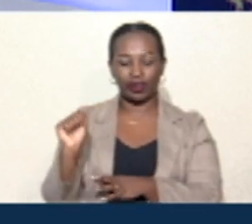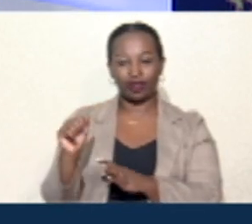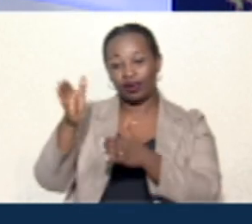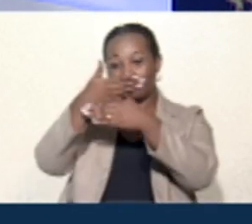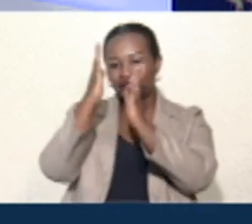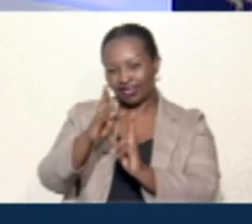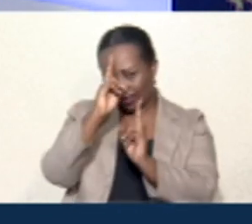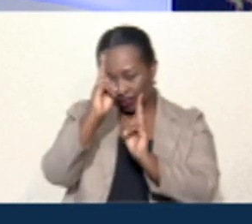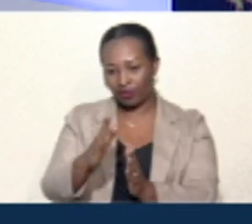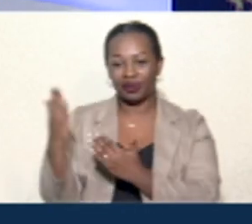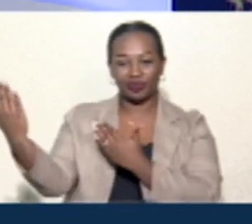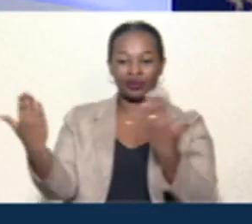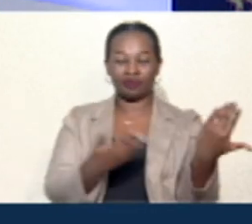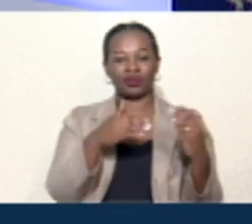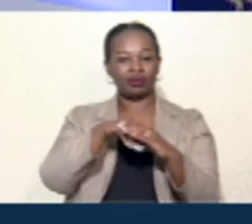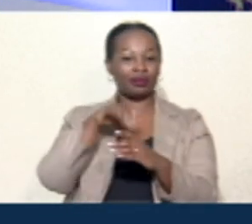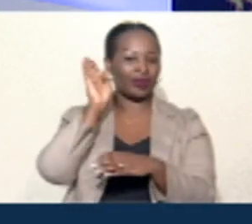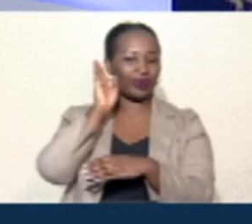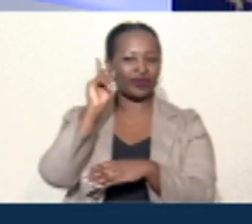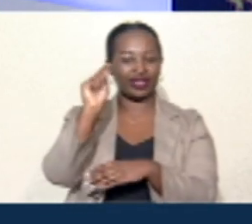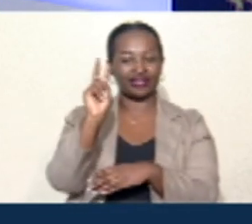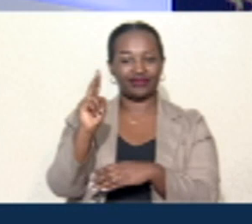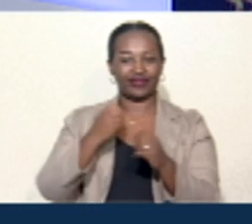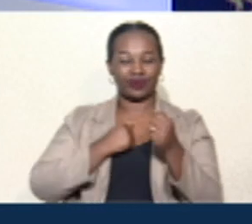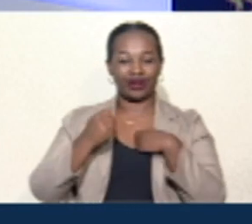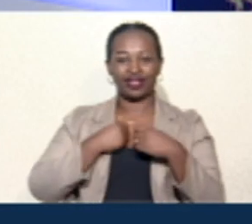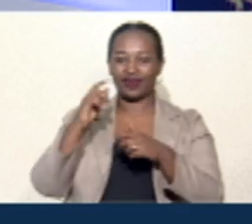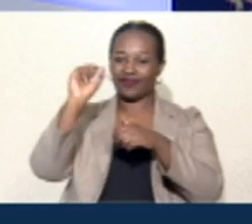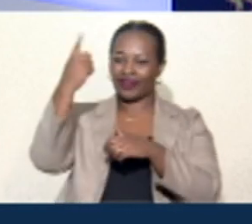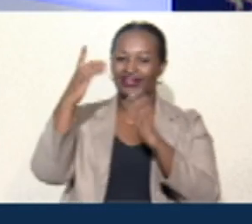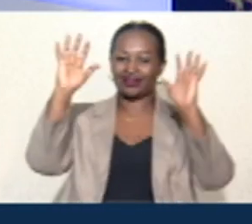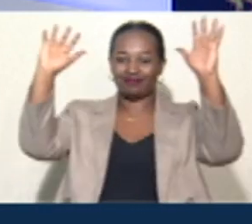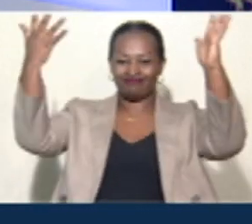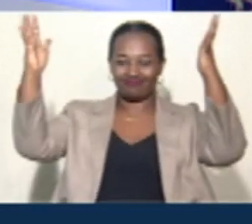tubahaye ikaze mu makuru ya televiziyo Rwanda mbere na mbere tunababwira tuti congratulations.